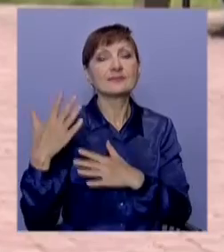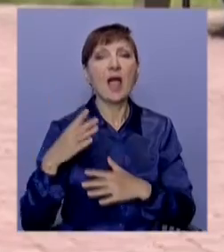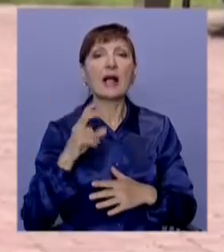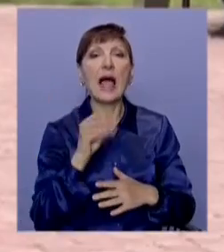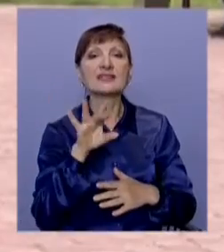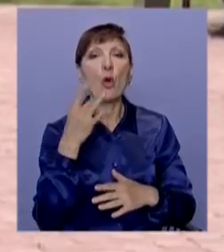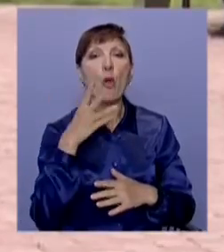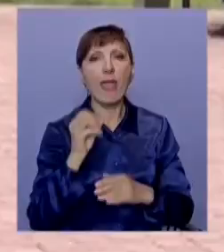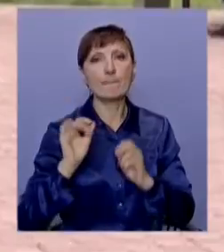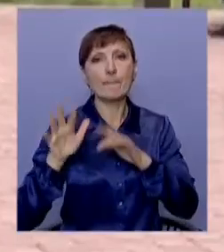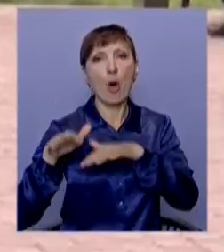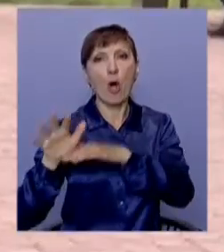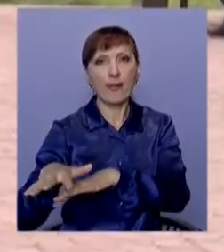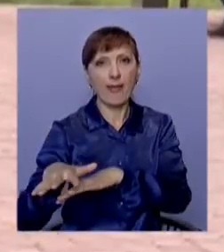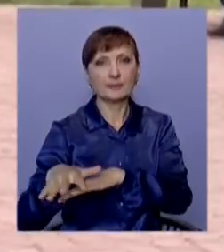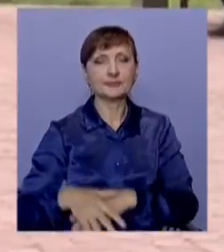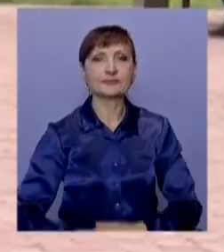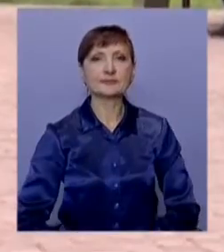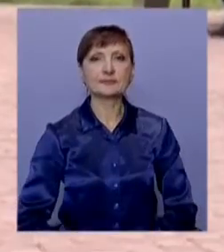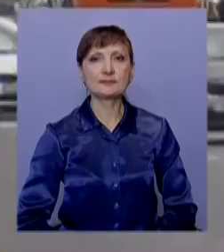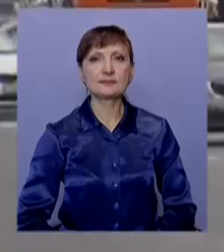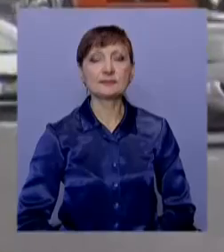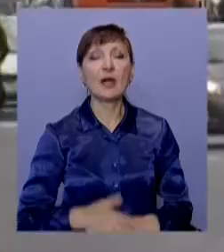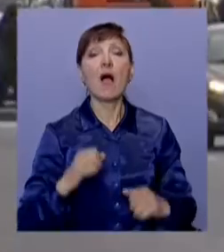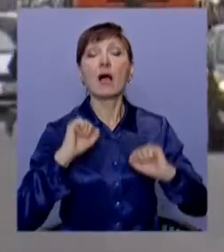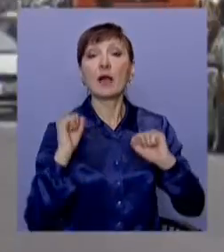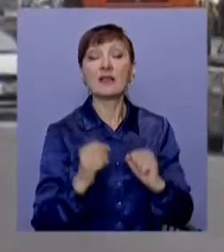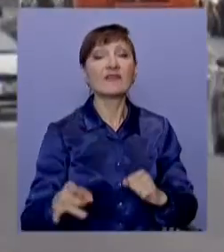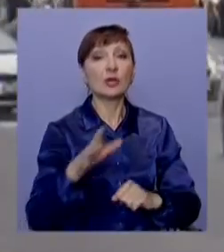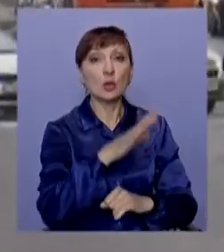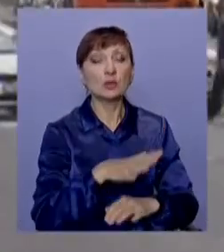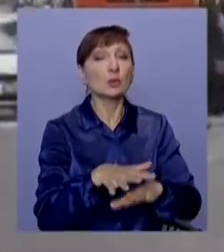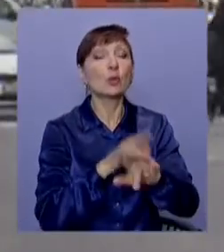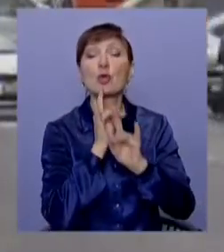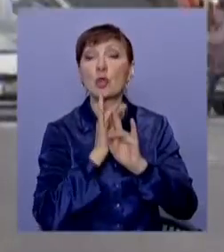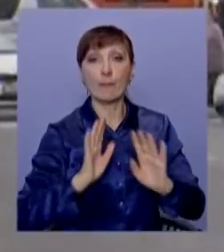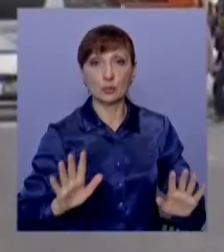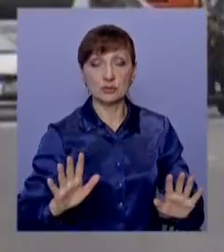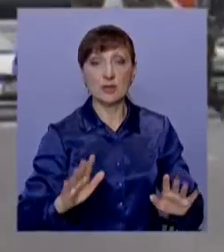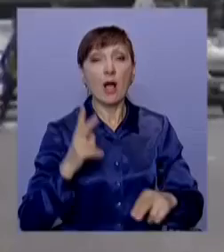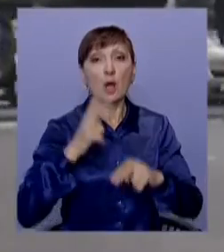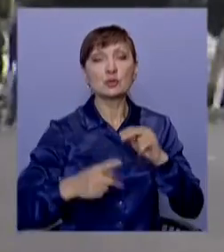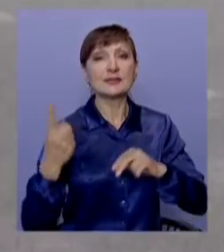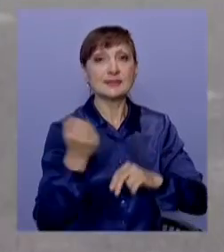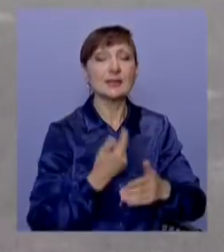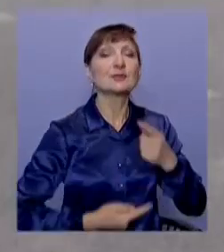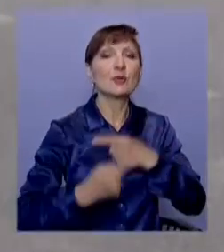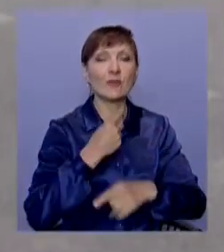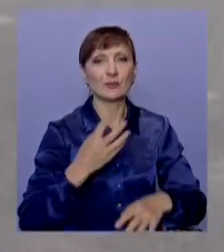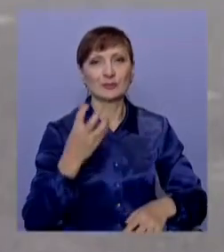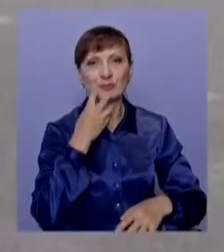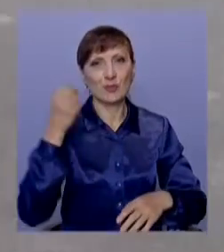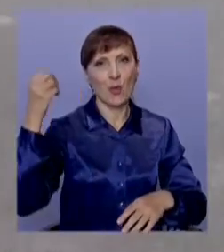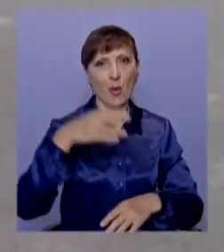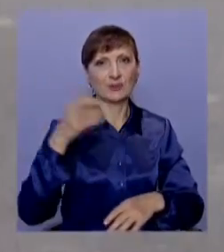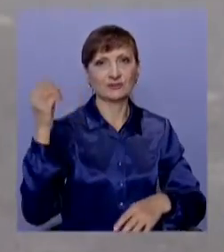Карского моря, окраины Северного Ледовитого океана. Правда, холода в регионах надолго не задержатся. К концу недели снова будет солнечно на